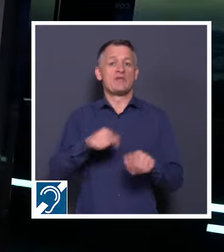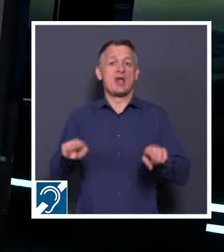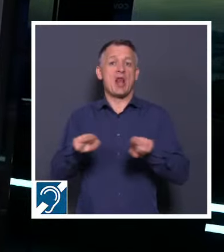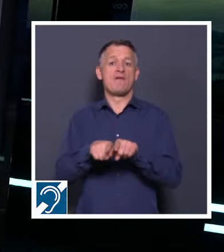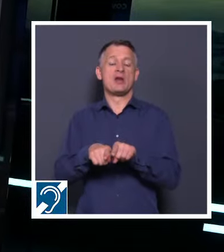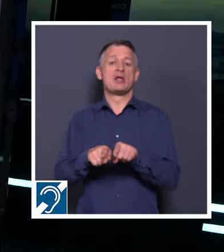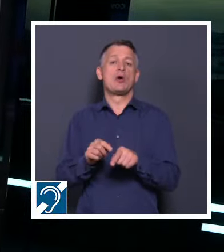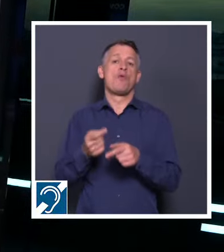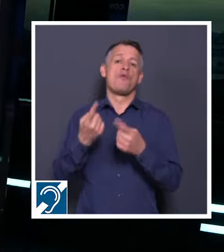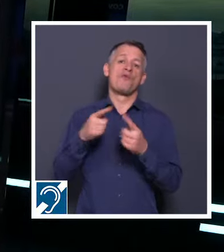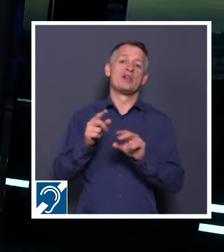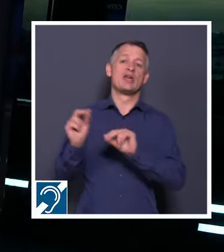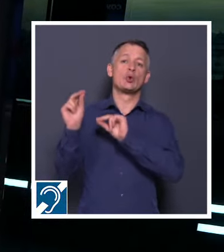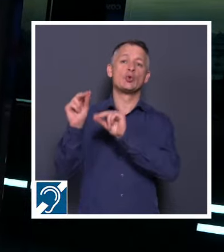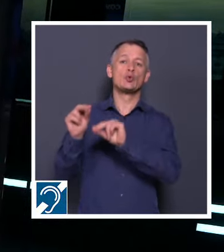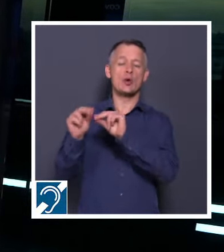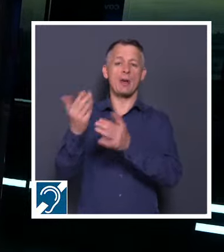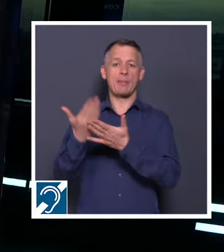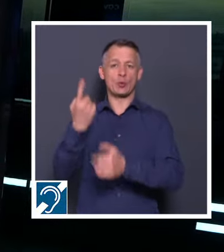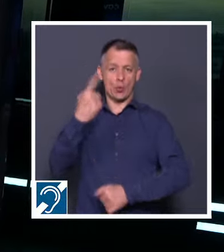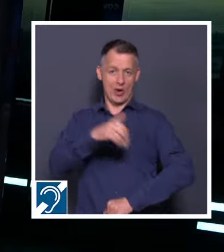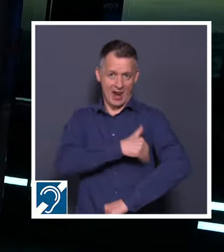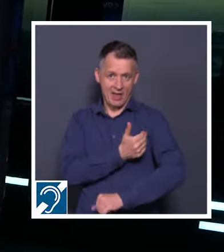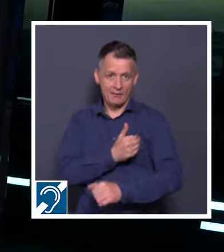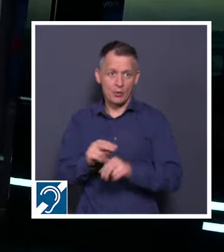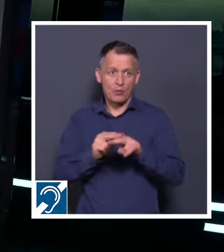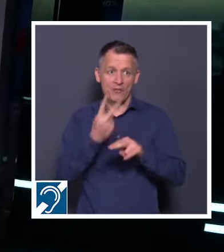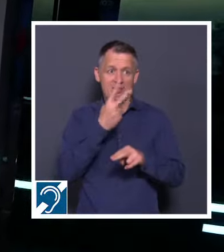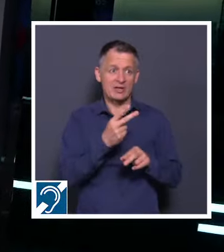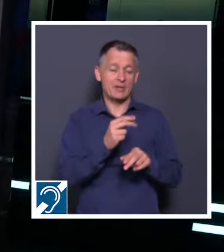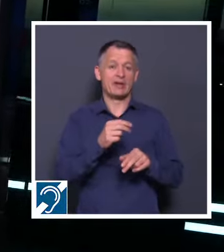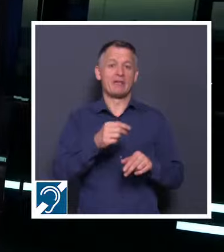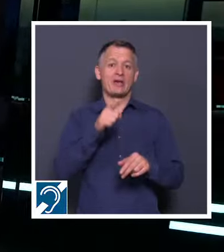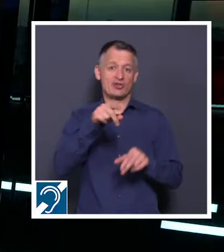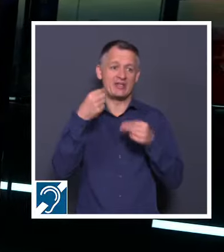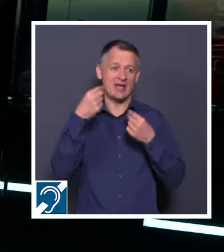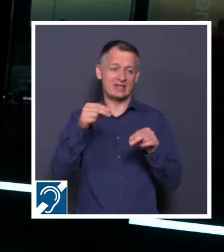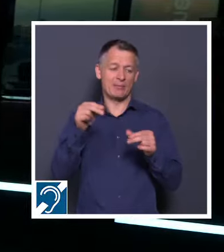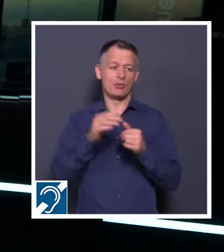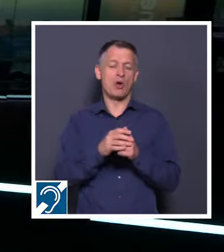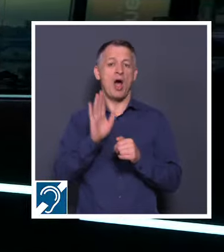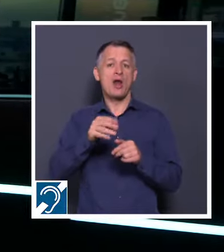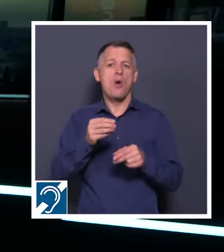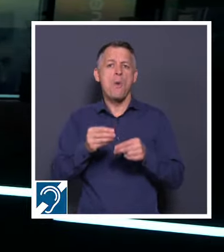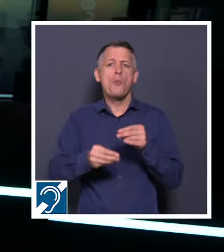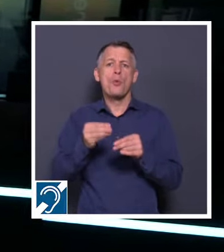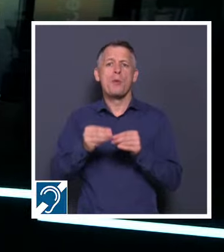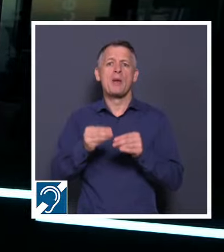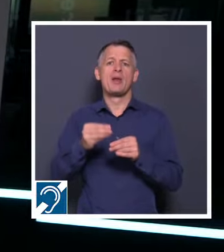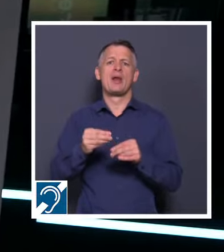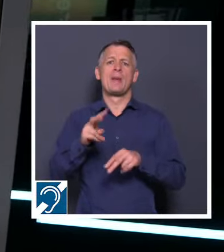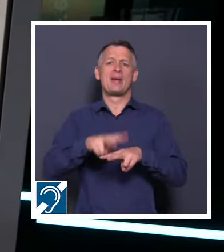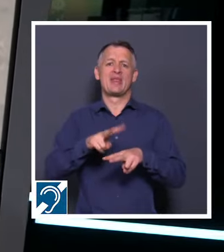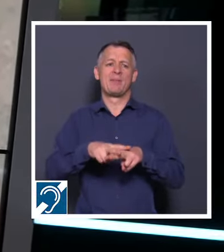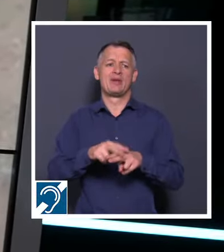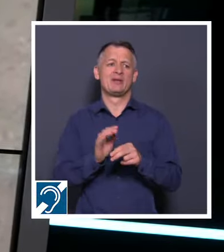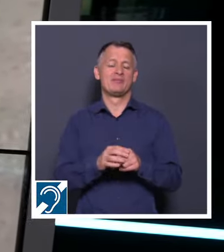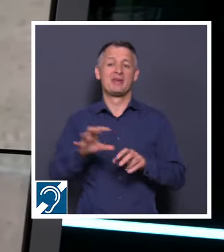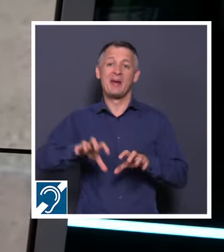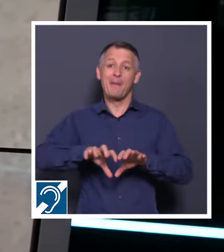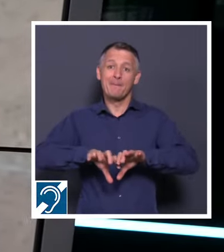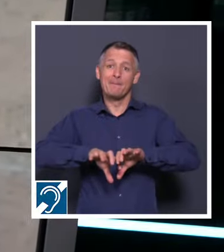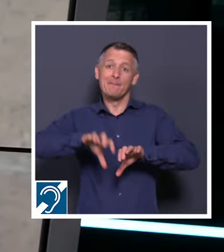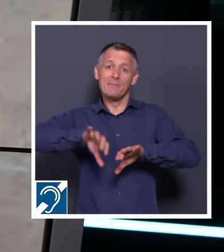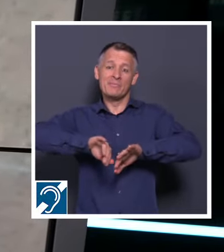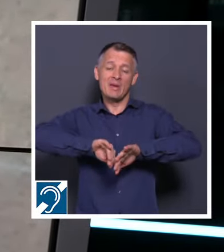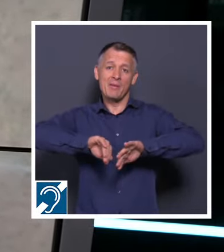pentru un elev care, așa cum vedem în acest exemplu, are de rezolvat o problemă de matematică. Împarte ecranul